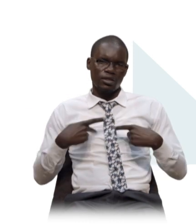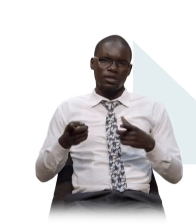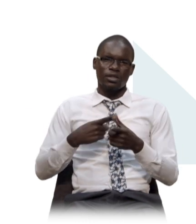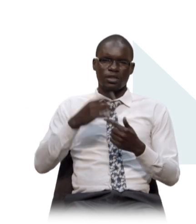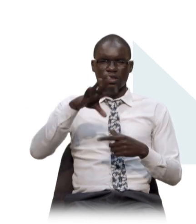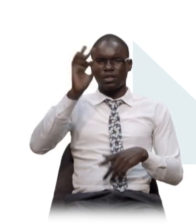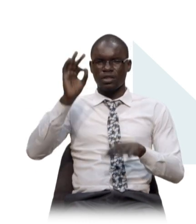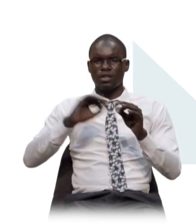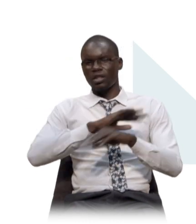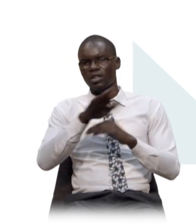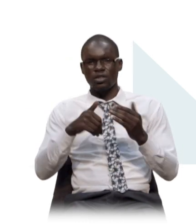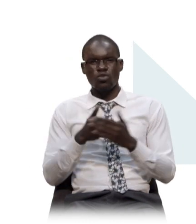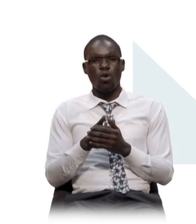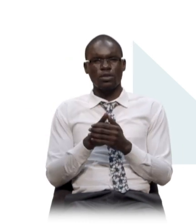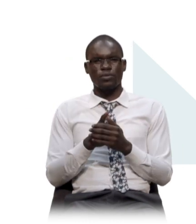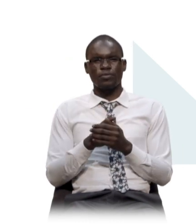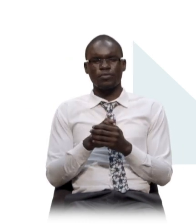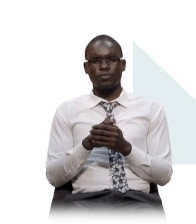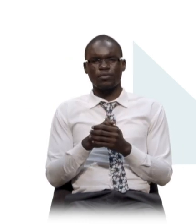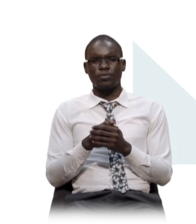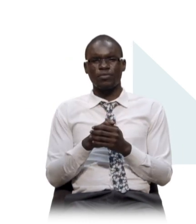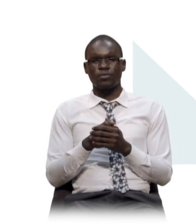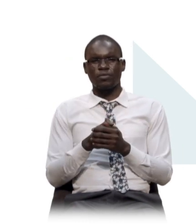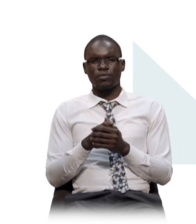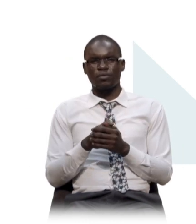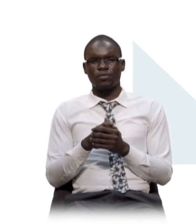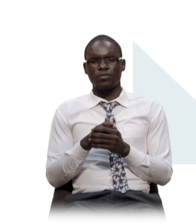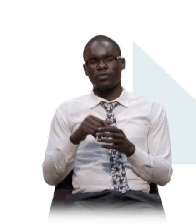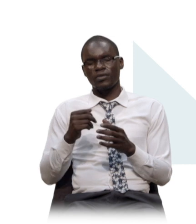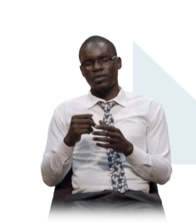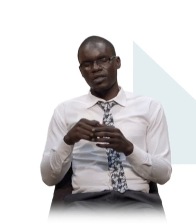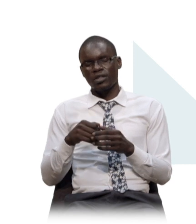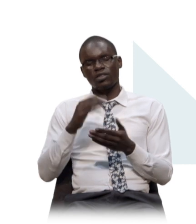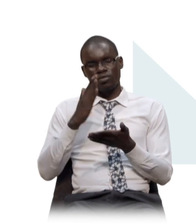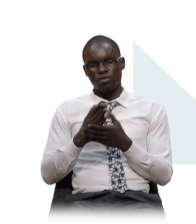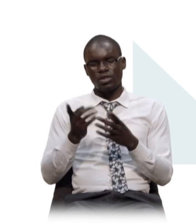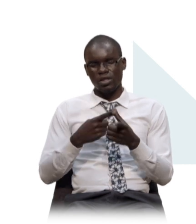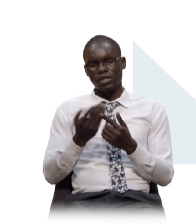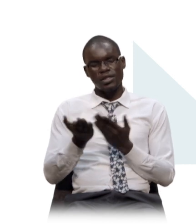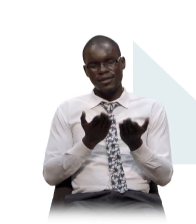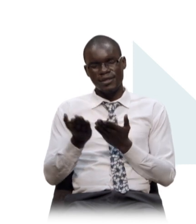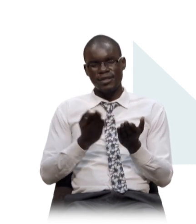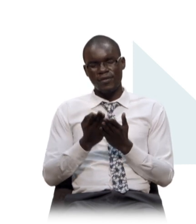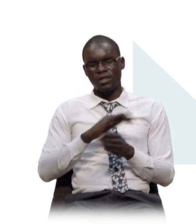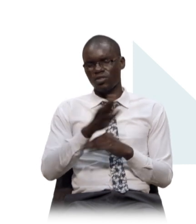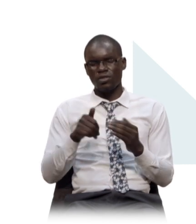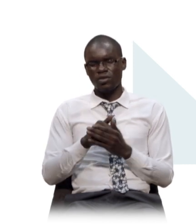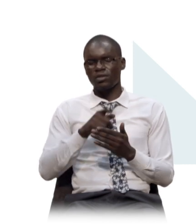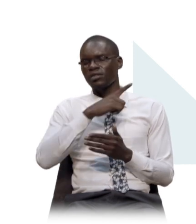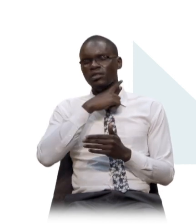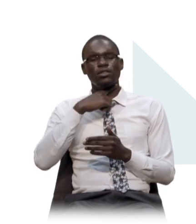walikuja wakawachukua wote wakaenda nao. Naam, watumishi wao